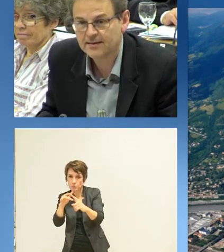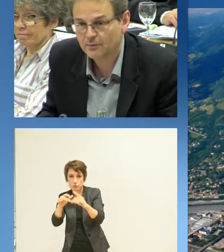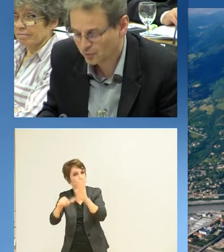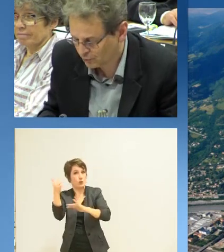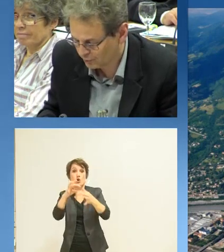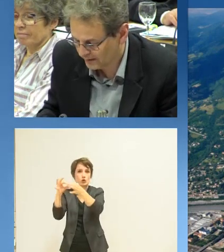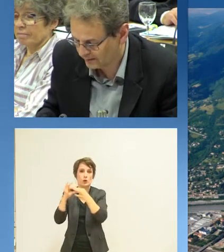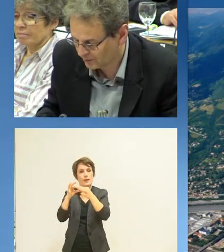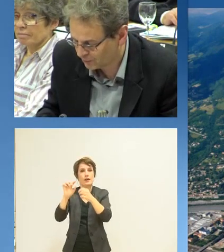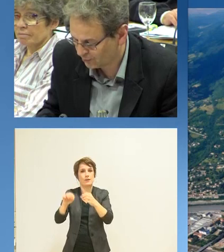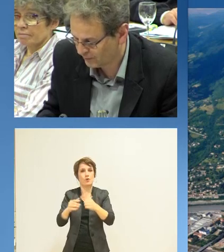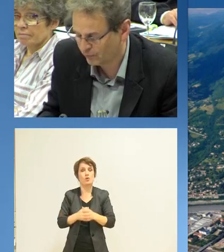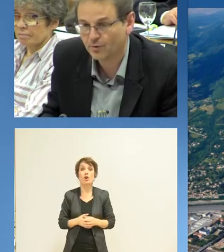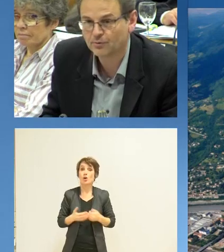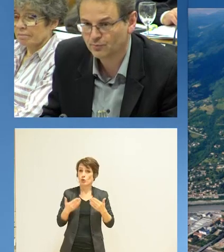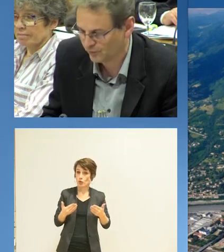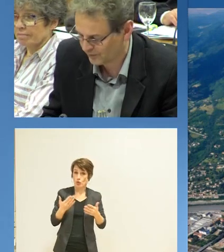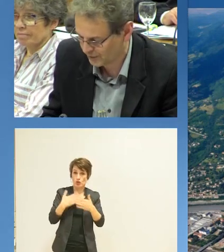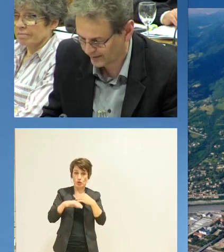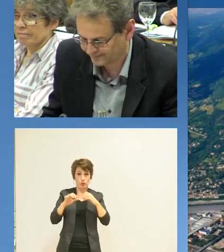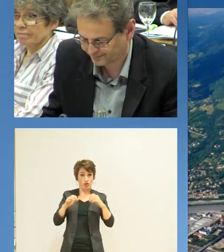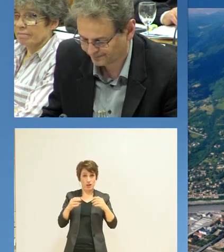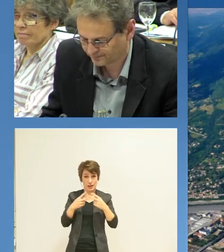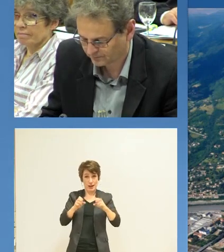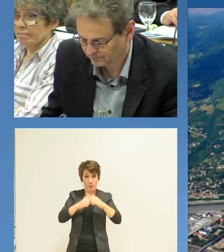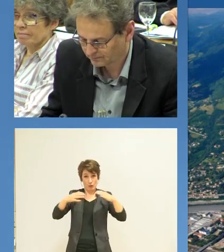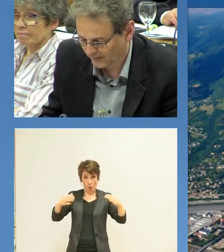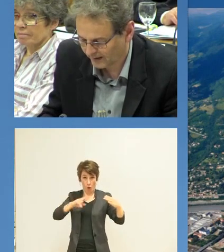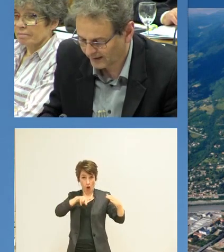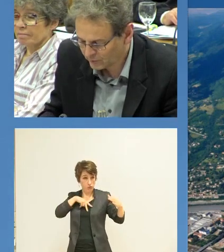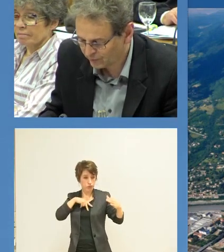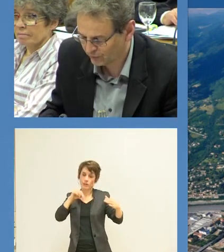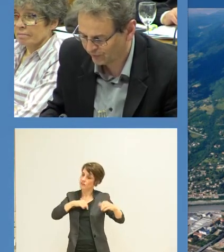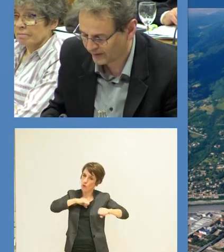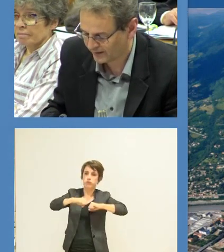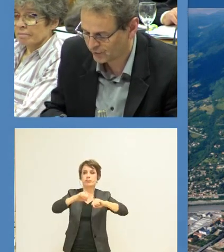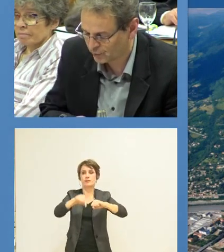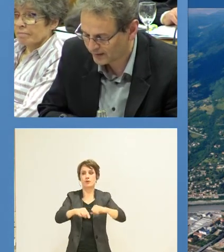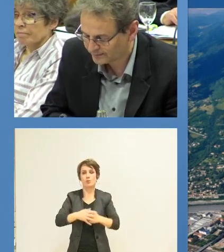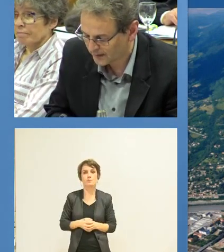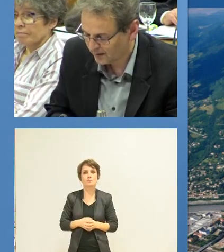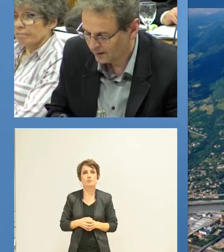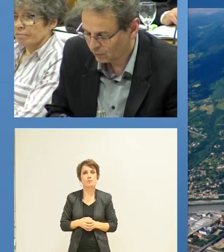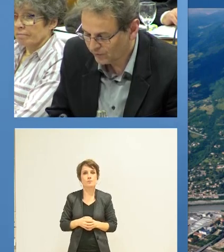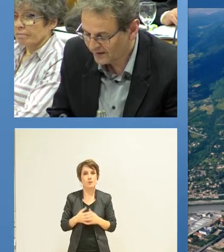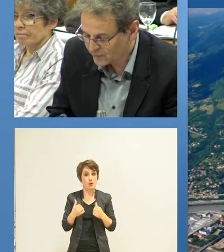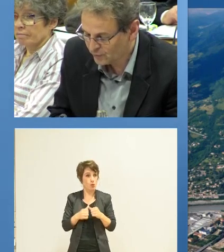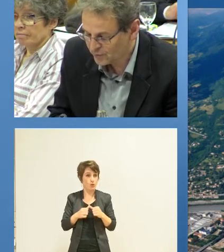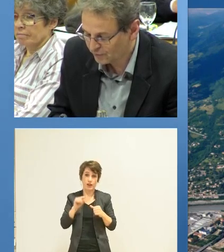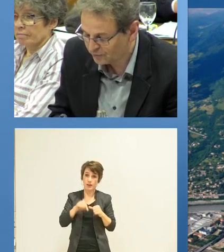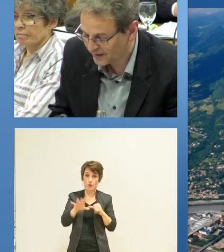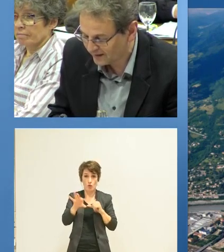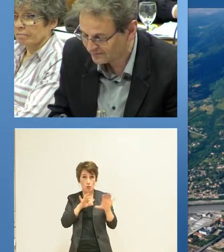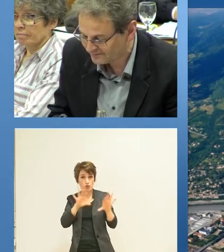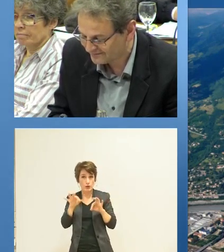ici aujourd'hui dans notre métropole que nous devons agir il nous faut donc faire les choix trouver les solutions